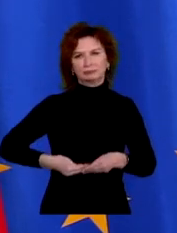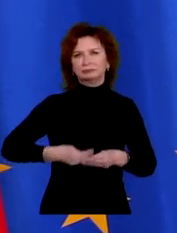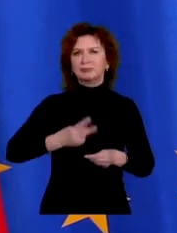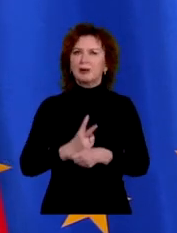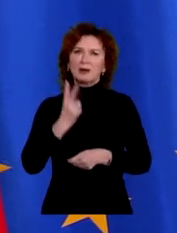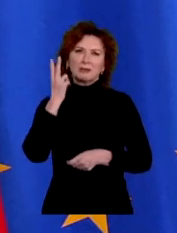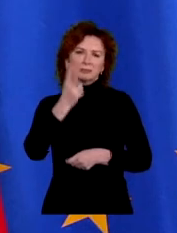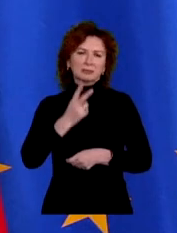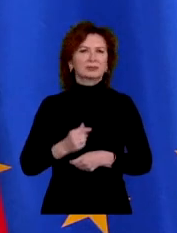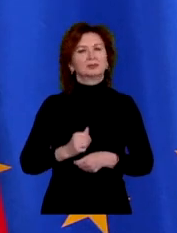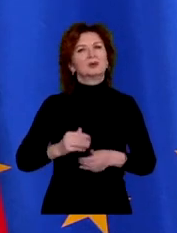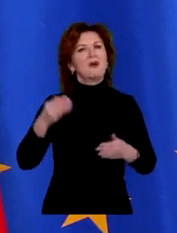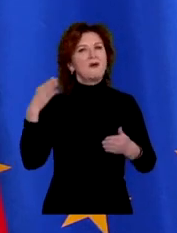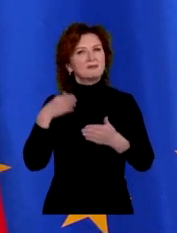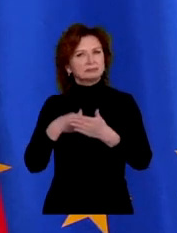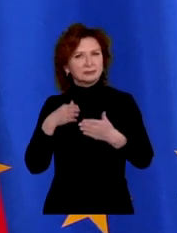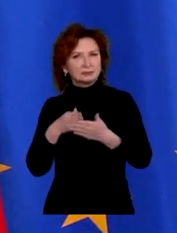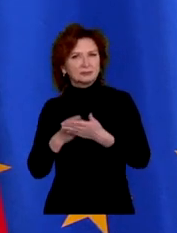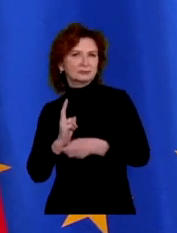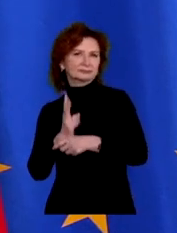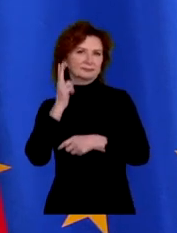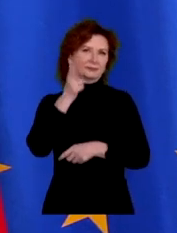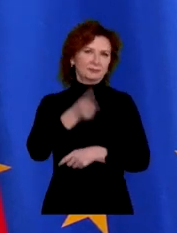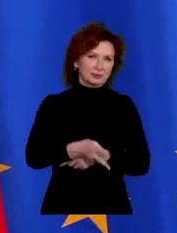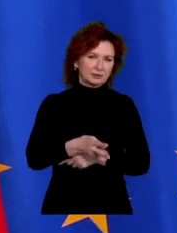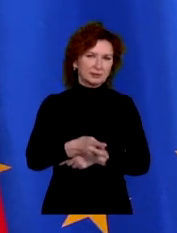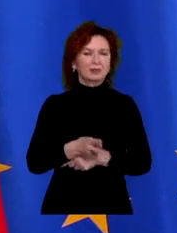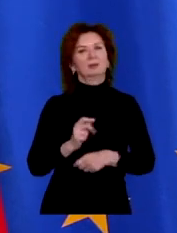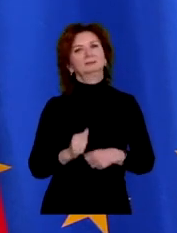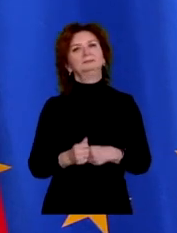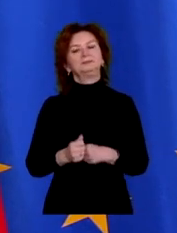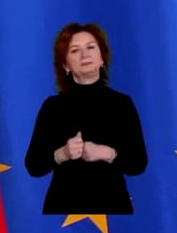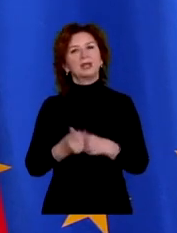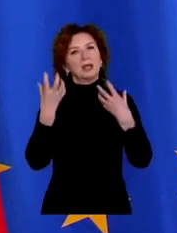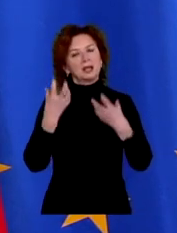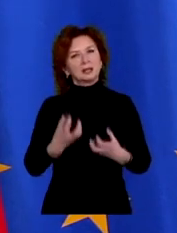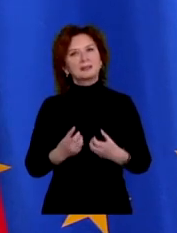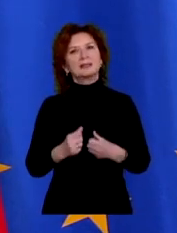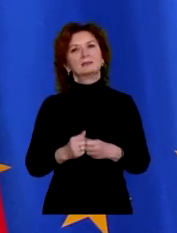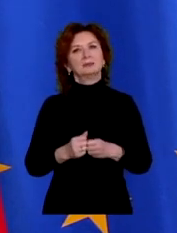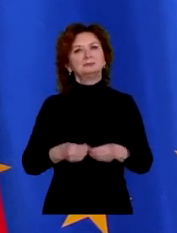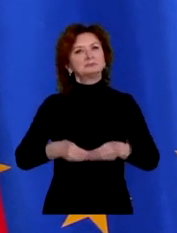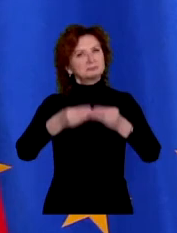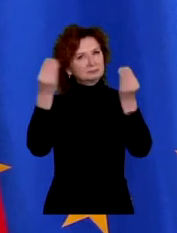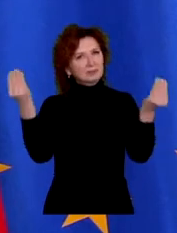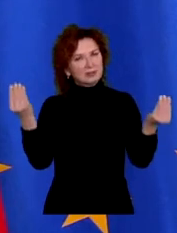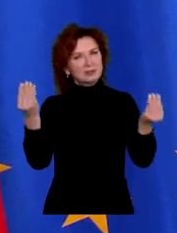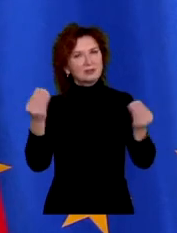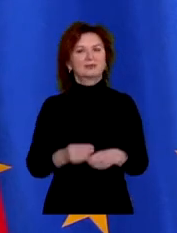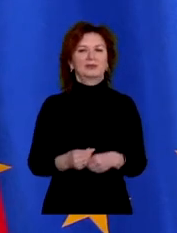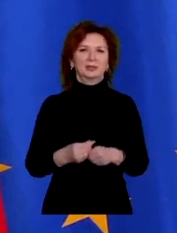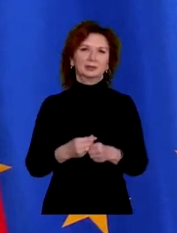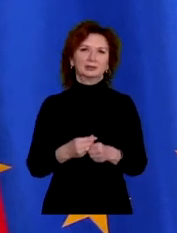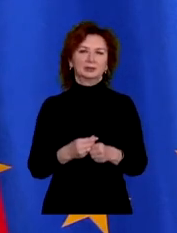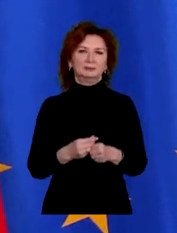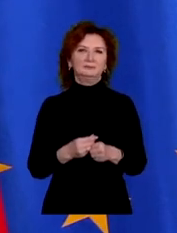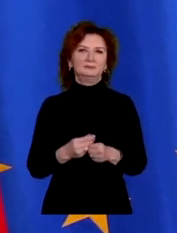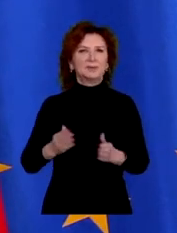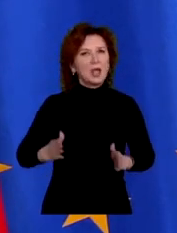przeszkodzie rozwoju wspólnego rynku. Chcemy stawiać na rozwój infrastrukturalny w regionie, zwłaszcza na